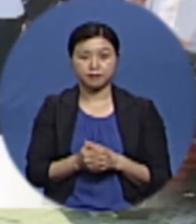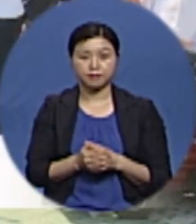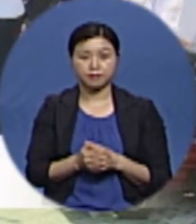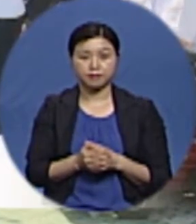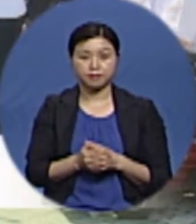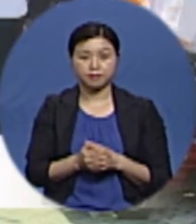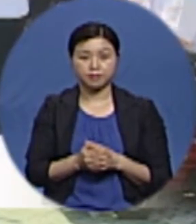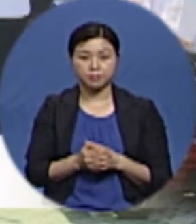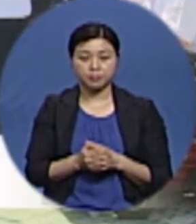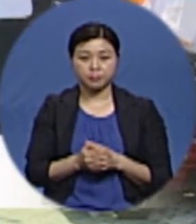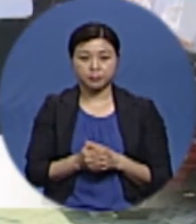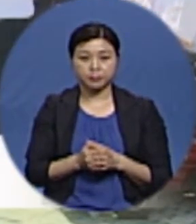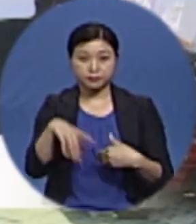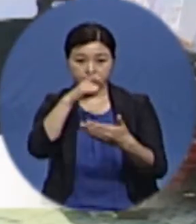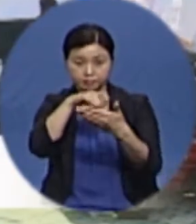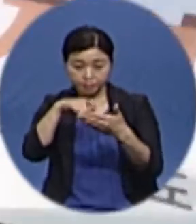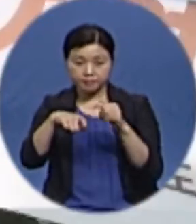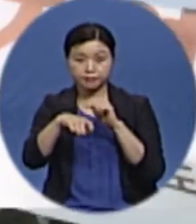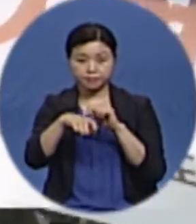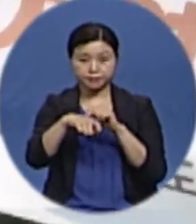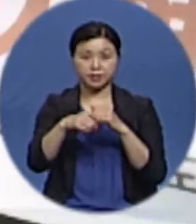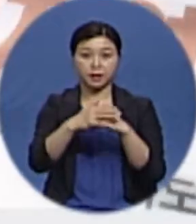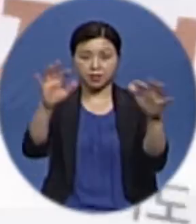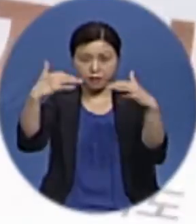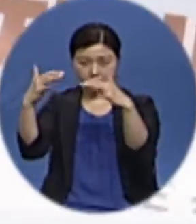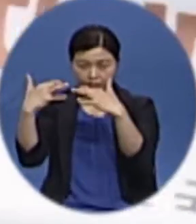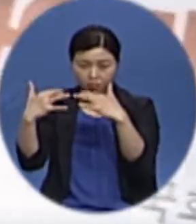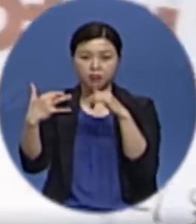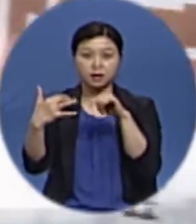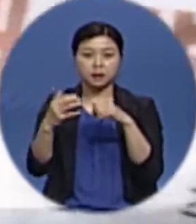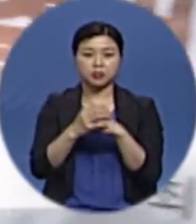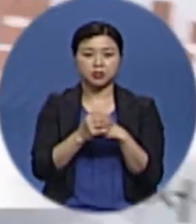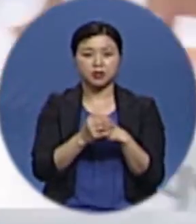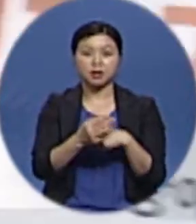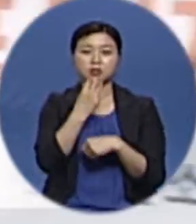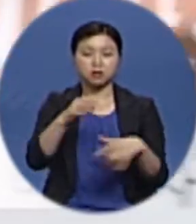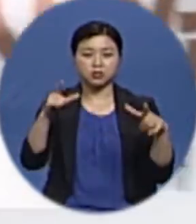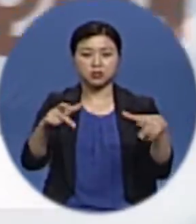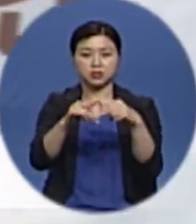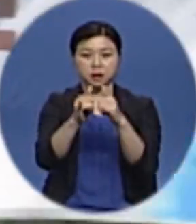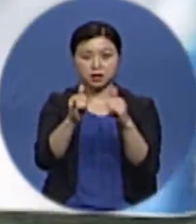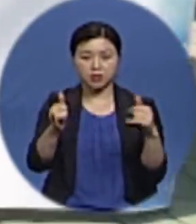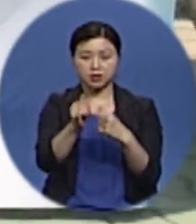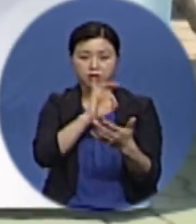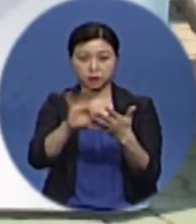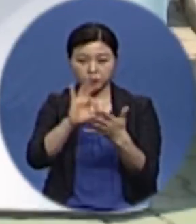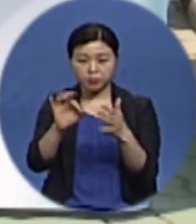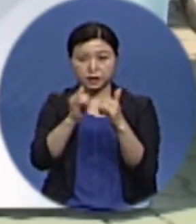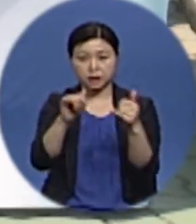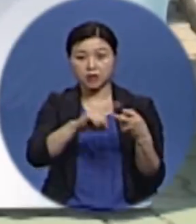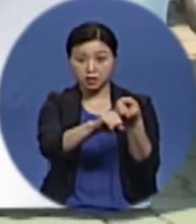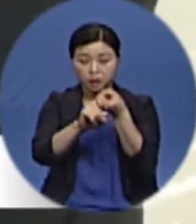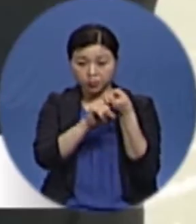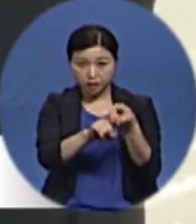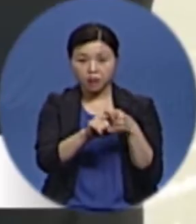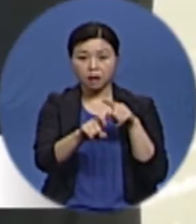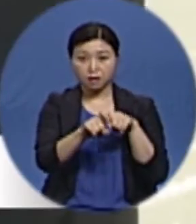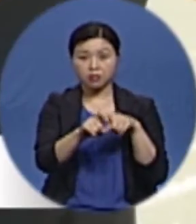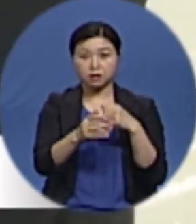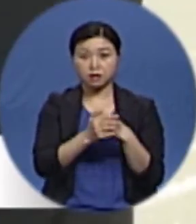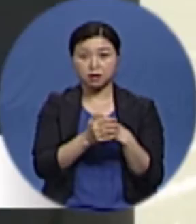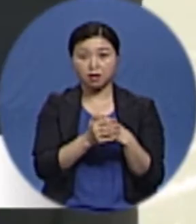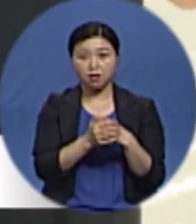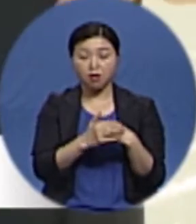이날 기자회견에서 서울지역 장애인 소비자연대는 당사자의 목소리를 외면한 채 시행되고 있는 복지 서비스들의